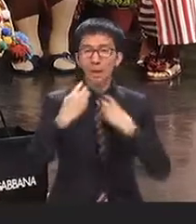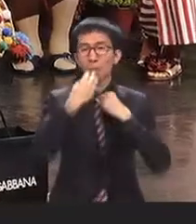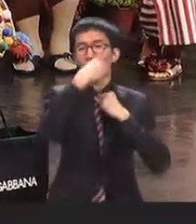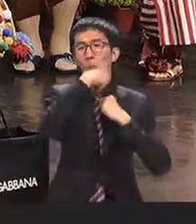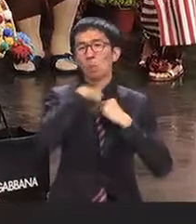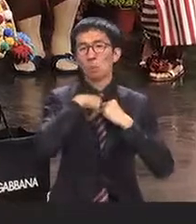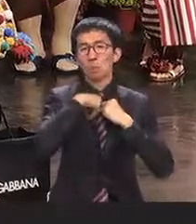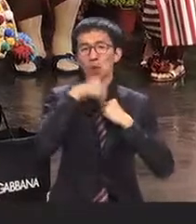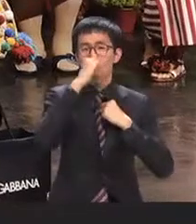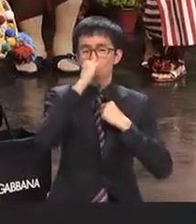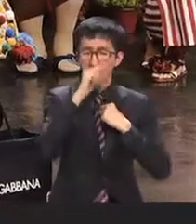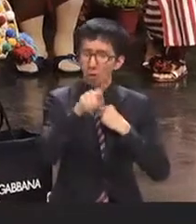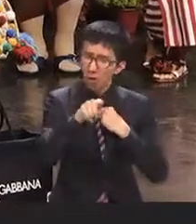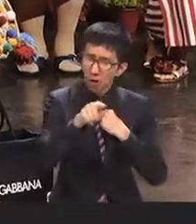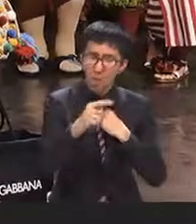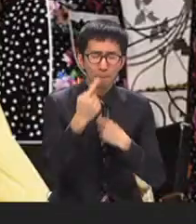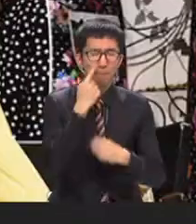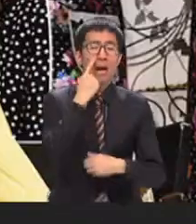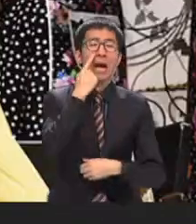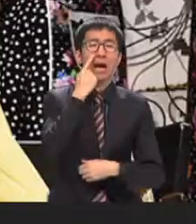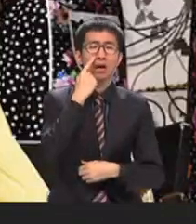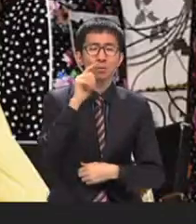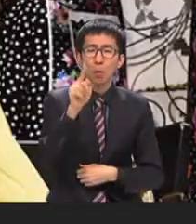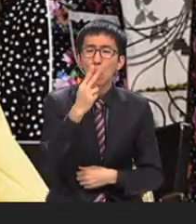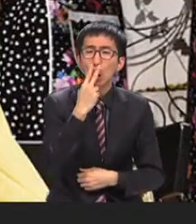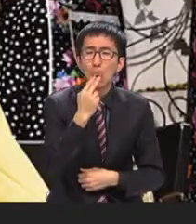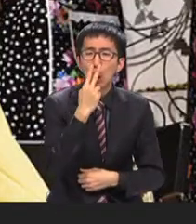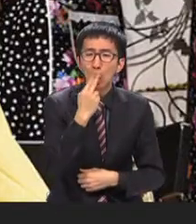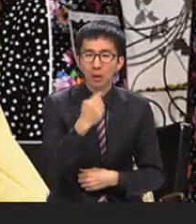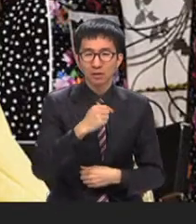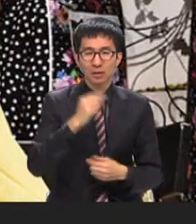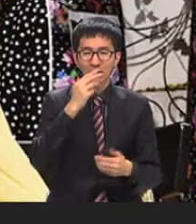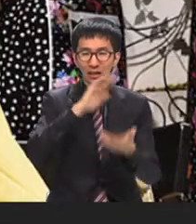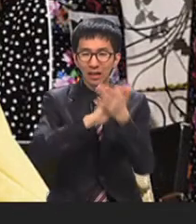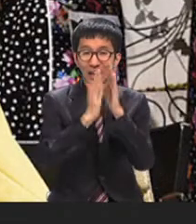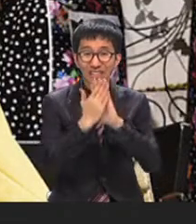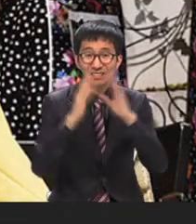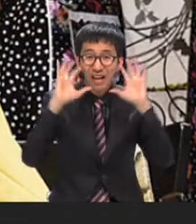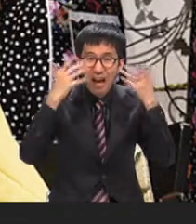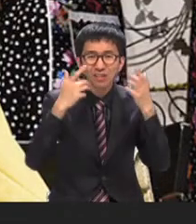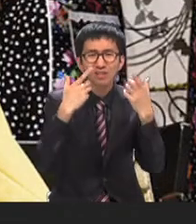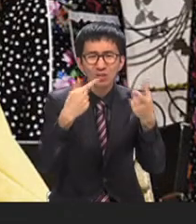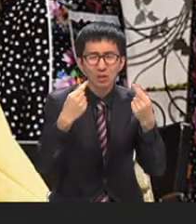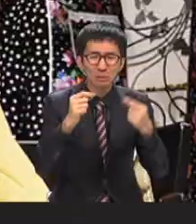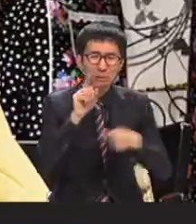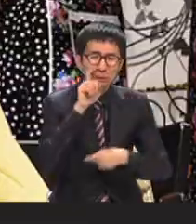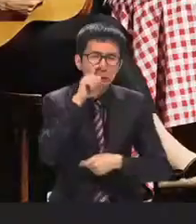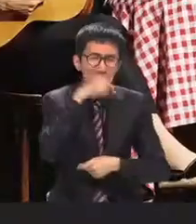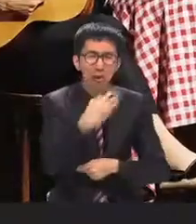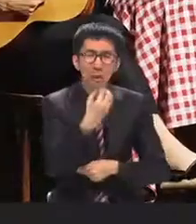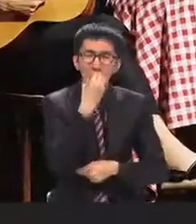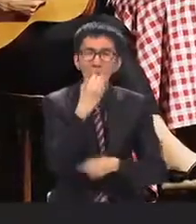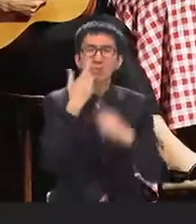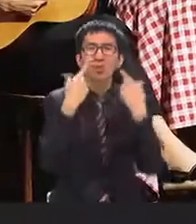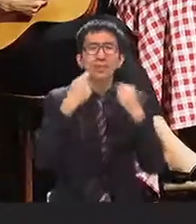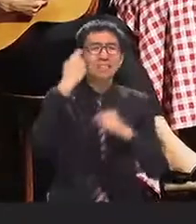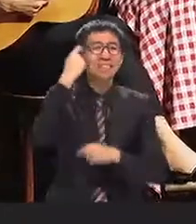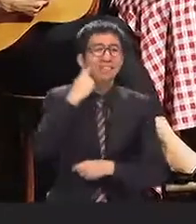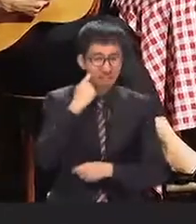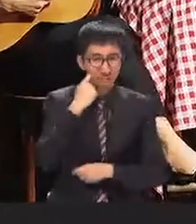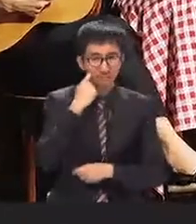목에다 걸고 그렇죠 아침 5 유치원 유아 들처럼 내내 음식을 모을 때 굉장히 지저분하게 먹는 사람들인 것처럼